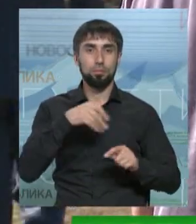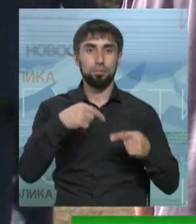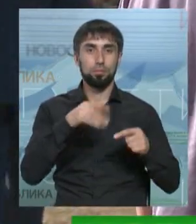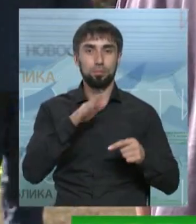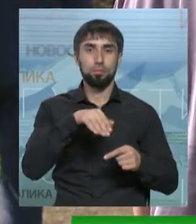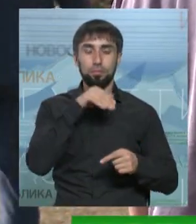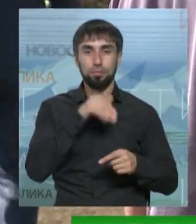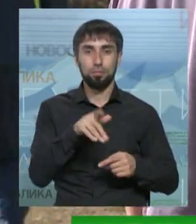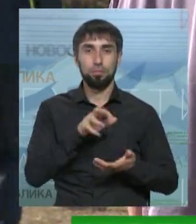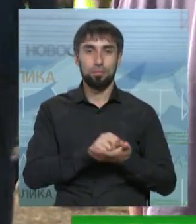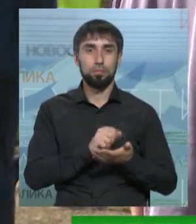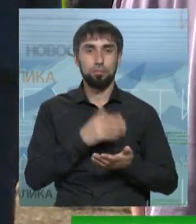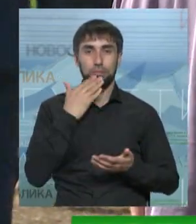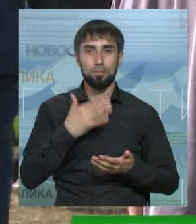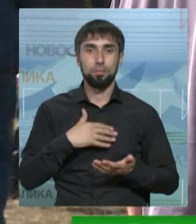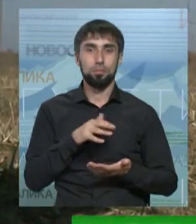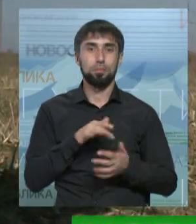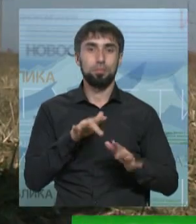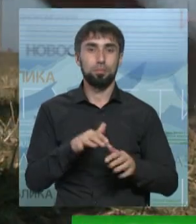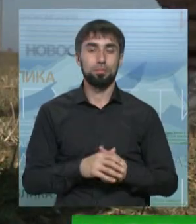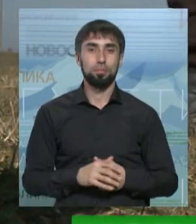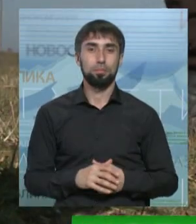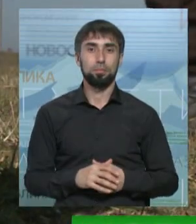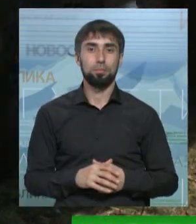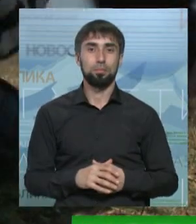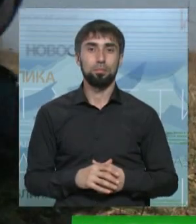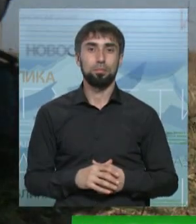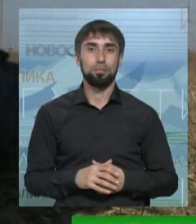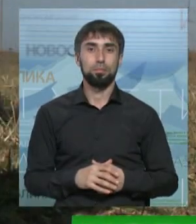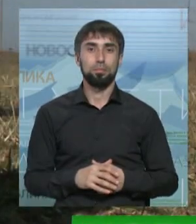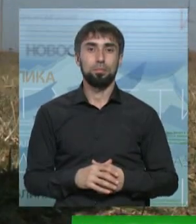профессионально заниматься любимым делом. Зелимхан Калоев, Магомед Белакиев, Новости 24.